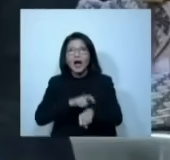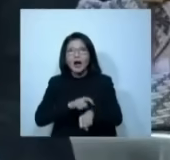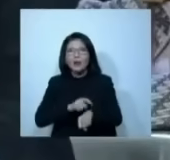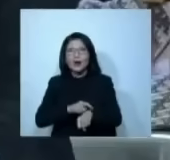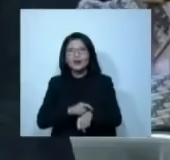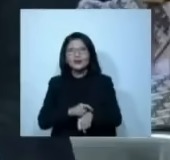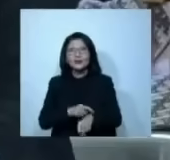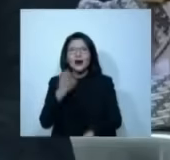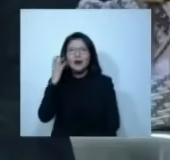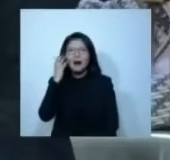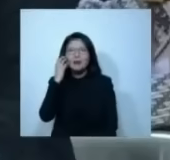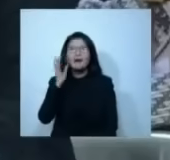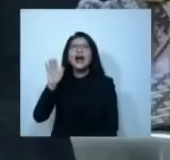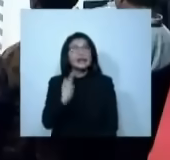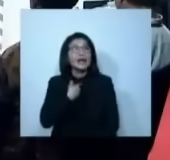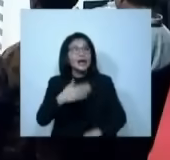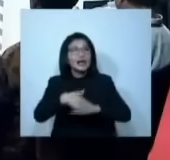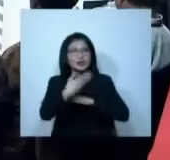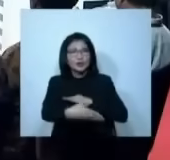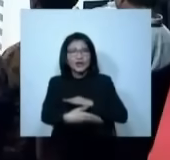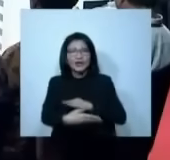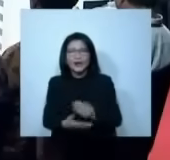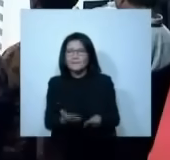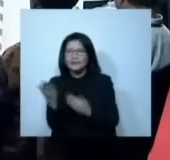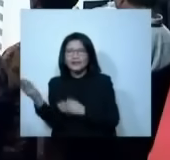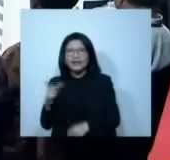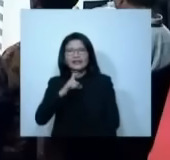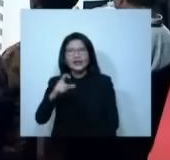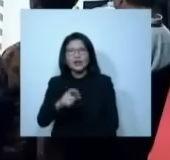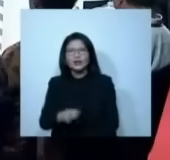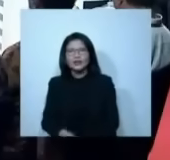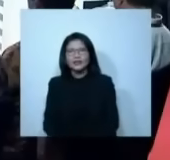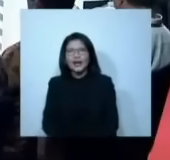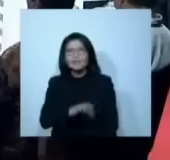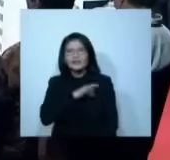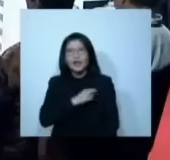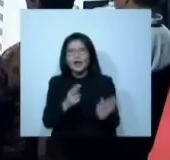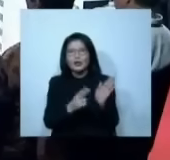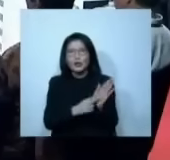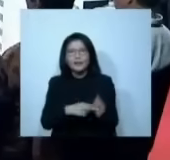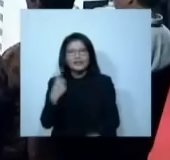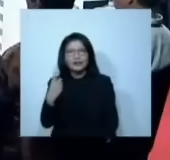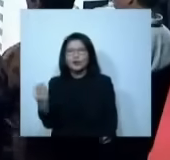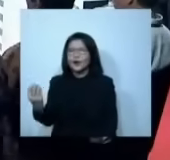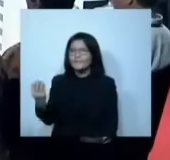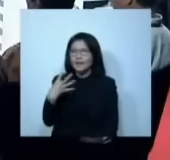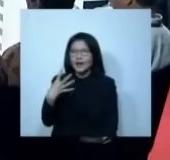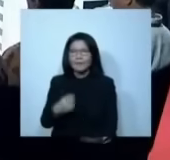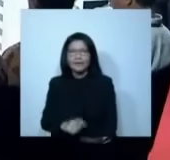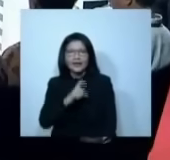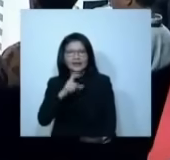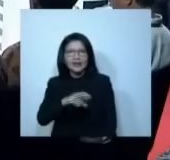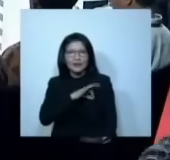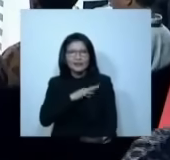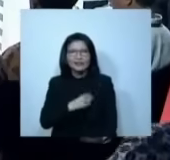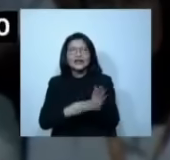menyampaikan closing Pak Ganjar menyampaikan closing yang sangat bagus dan saya teringat closinga menyebutnya e closing dari